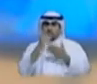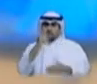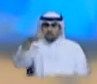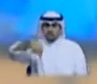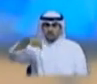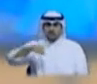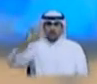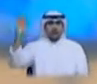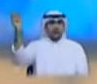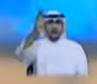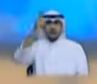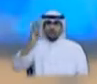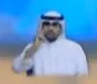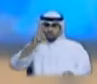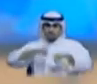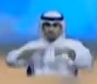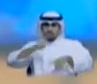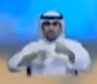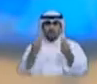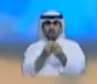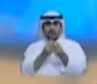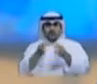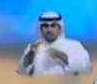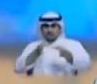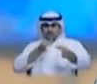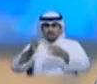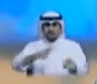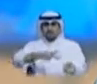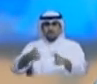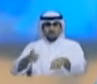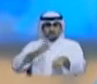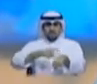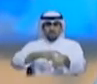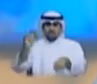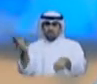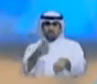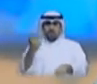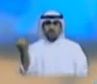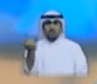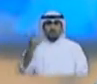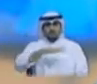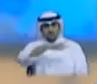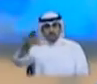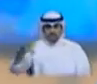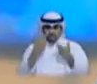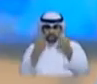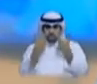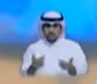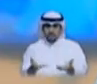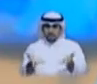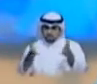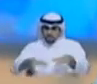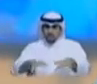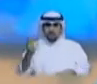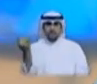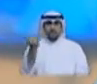من أحداث متواترة ومتغيرات متسارعة بات يتطلب وقفة جادة لإعادة النظر وزيادة الاهتمام